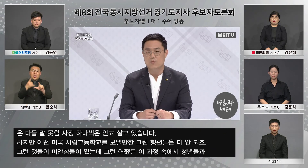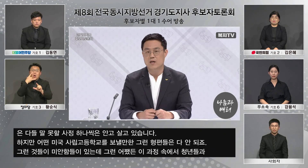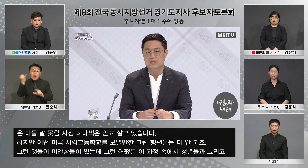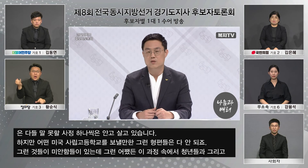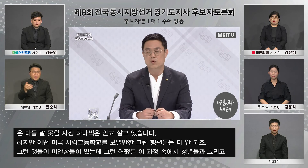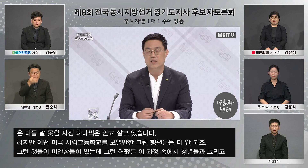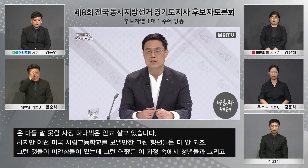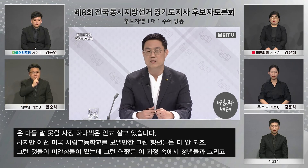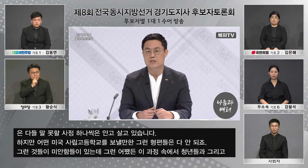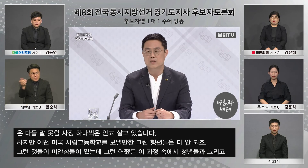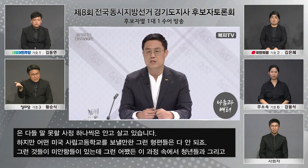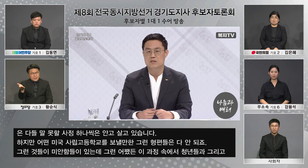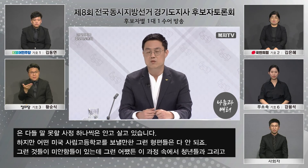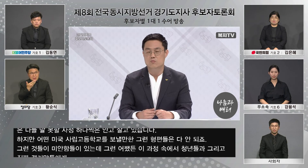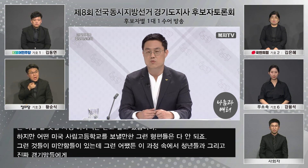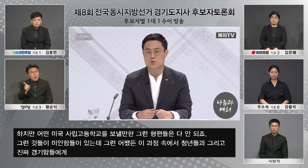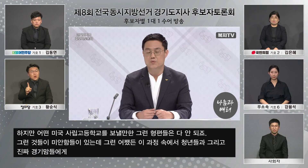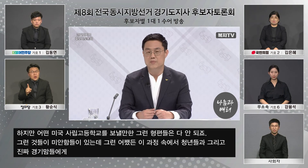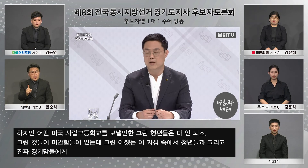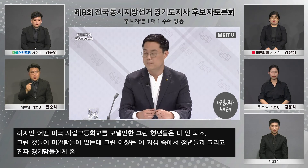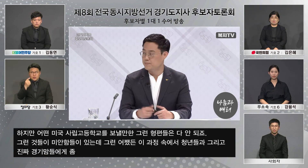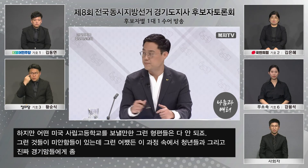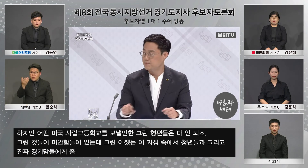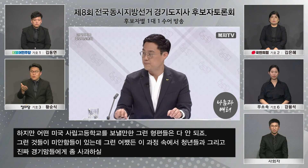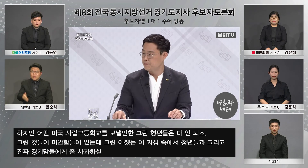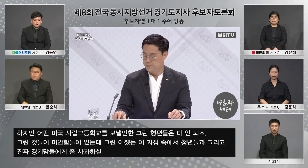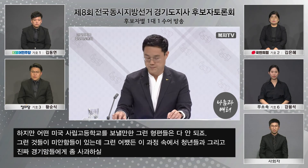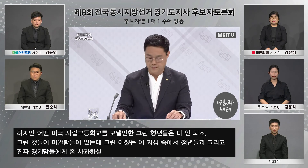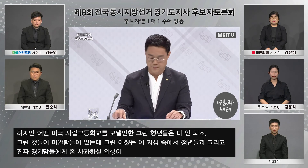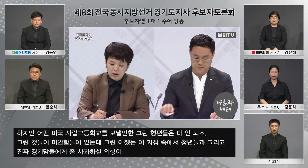좀 사과하실 용의가 있으신지 좀 묻고 싶습니다.